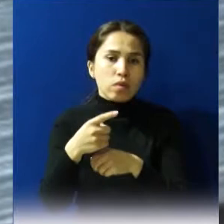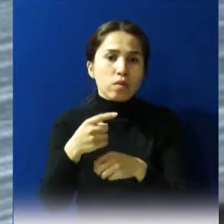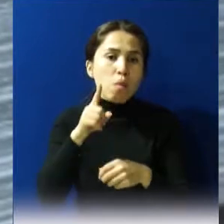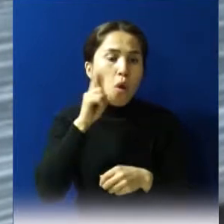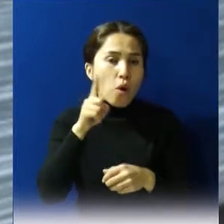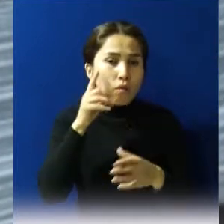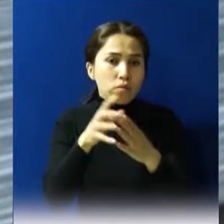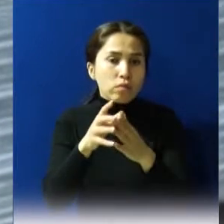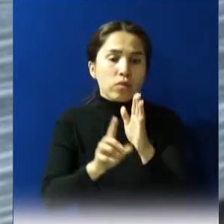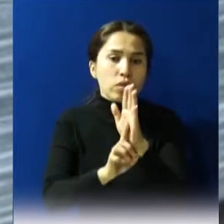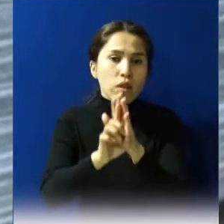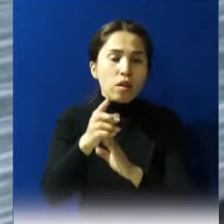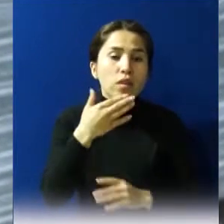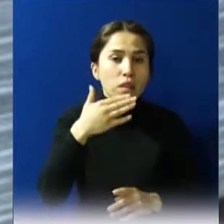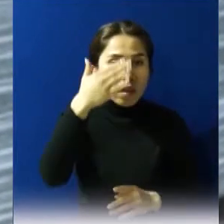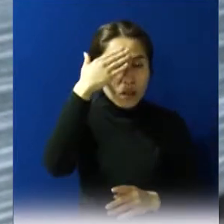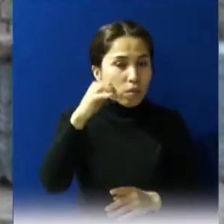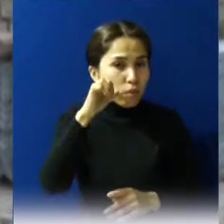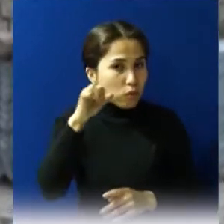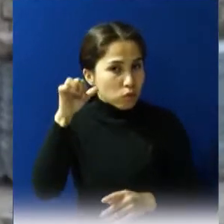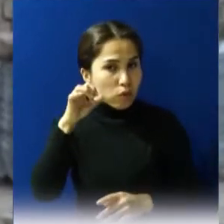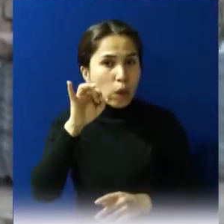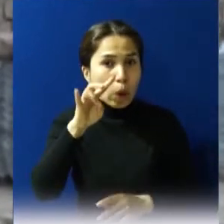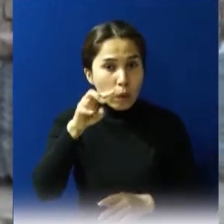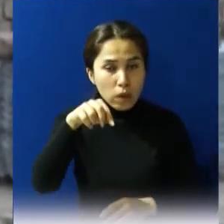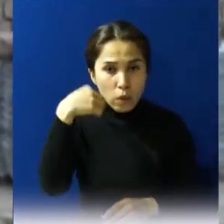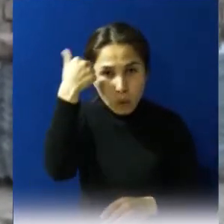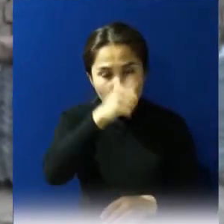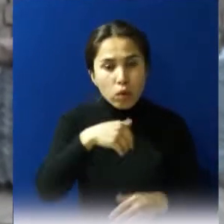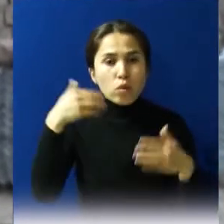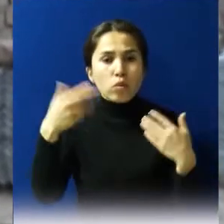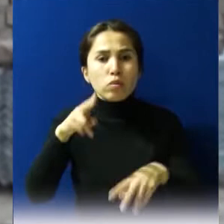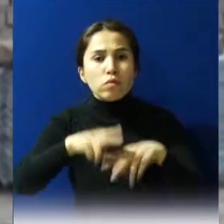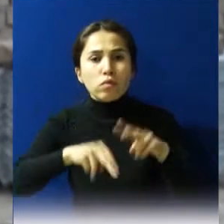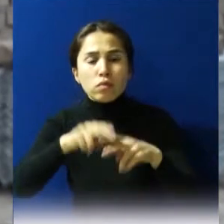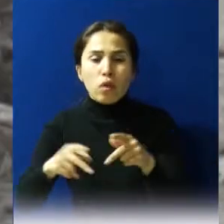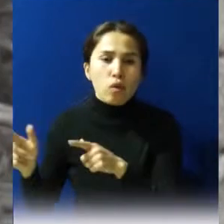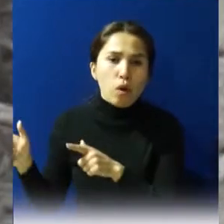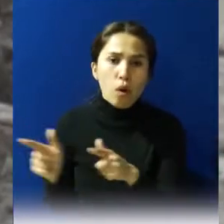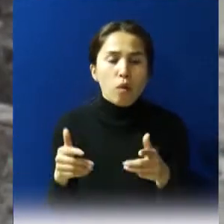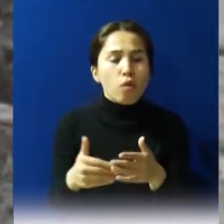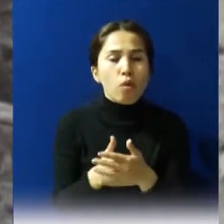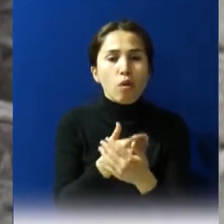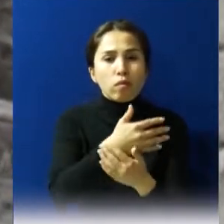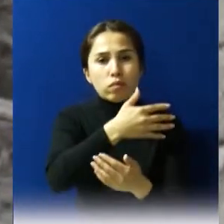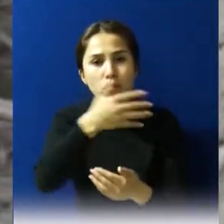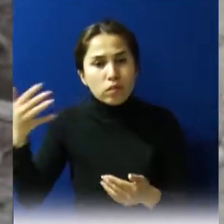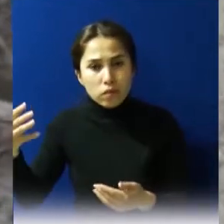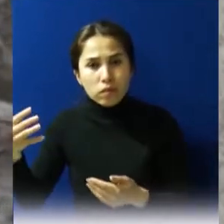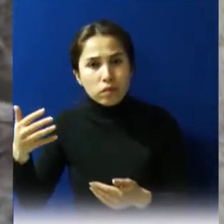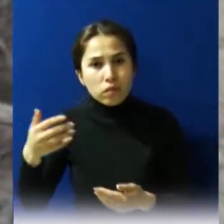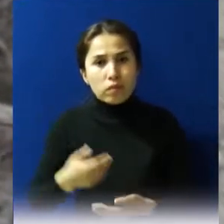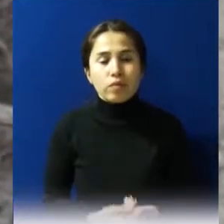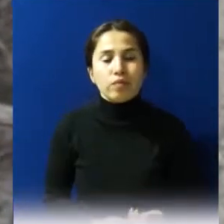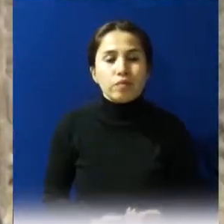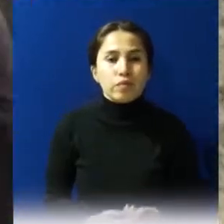по методу ОСАРА. К примеру, сельская молодежь начала работу летом прошлого года и в июне этого полностью завершила строительство нового